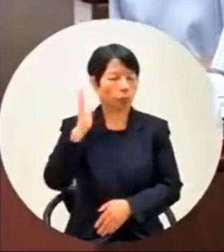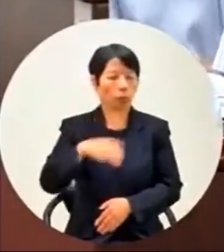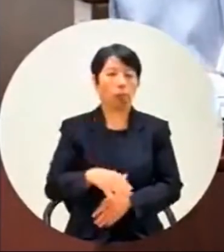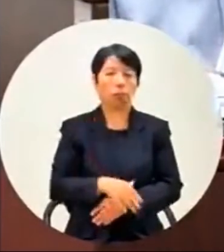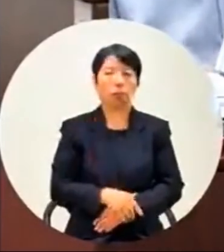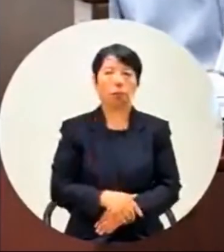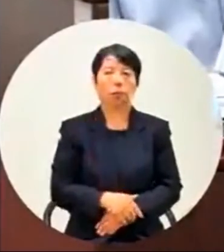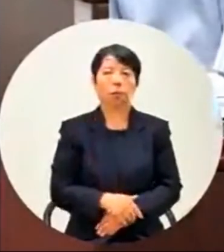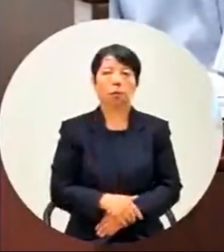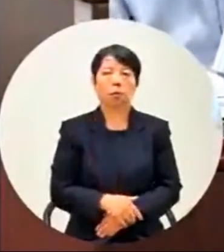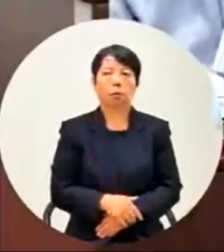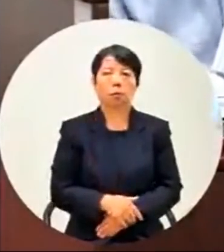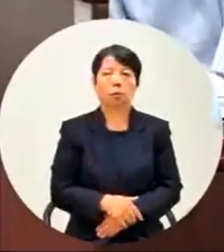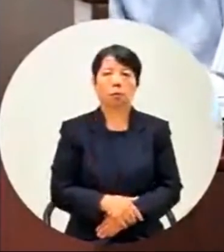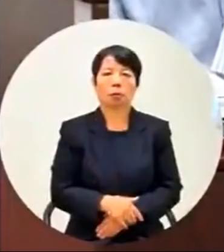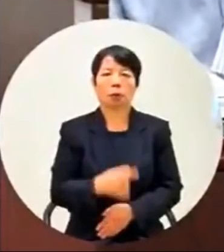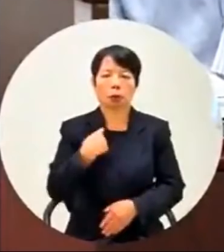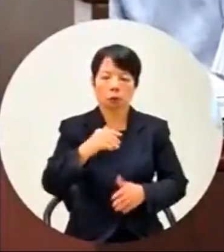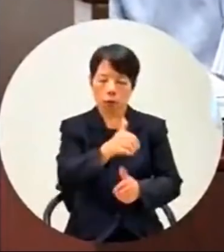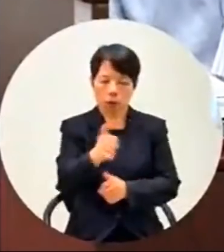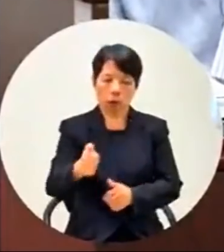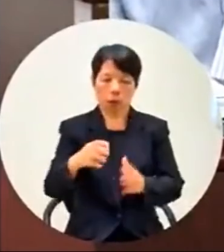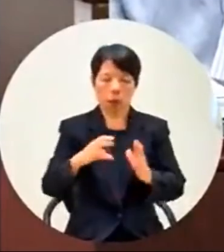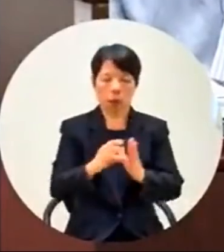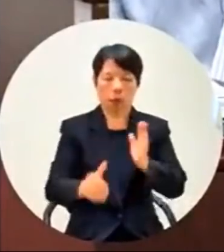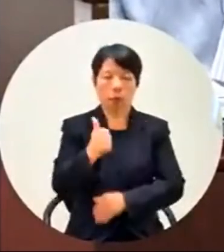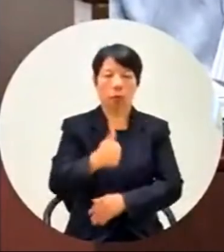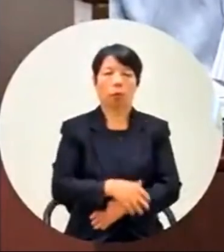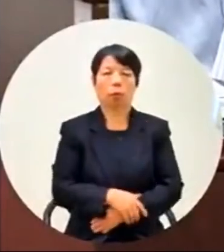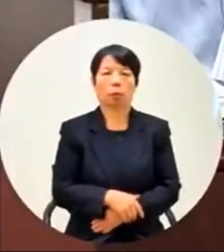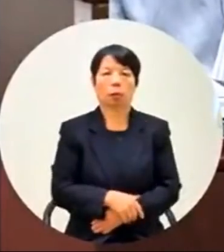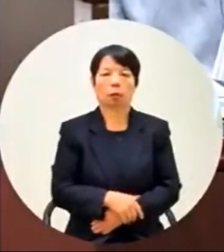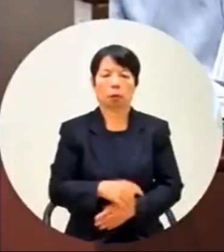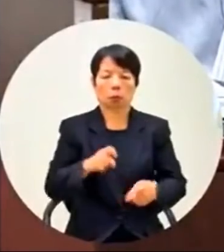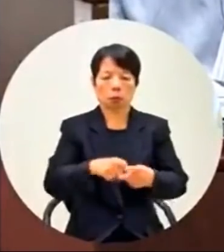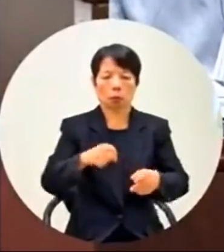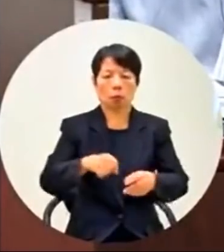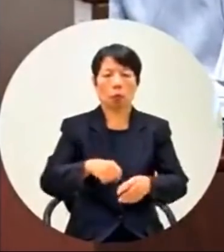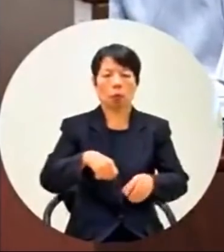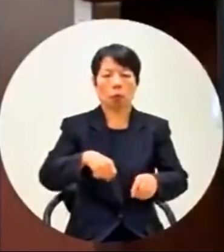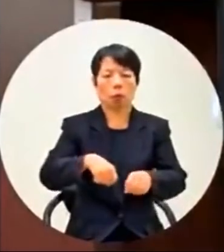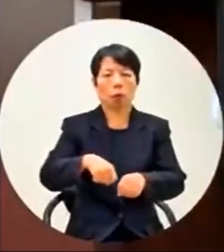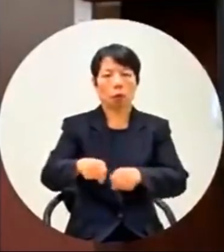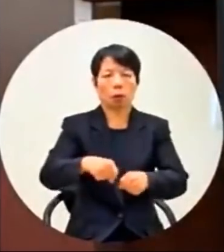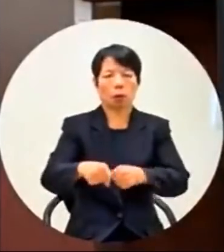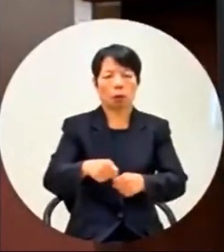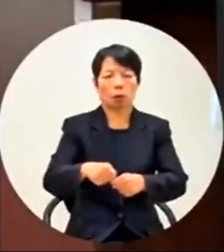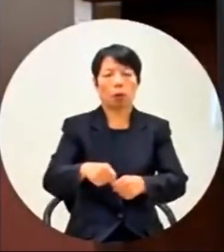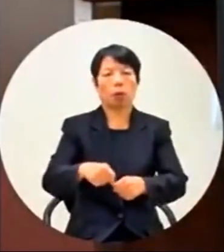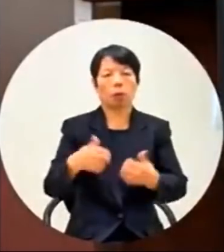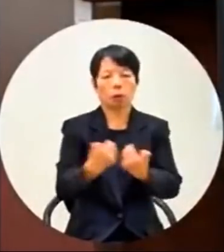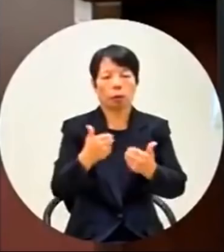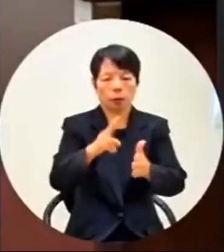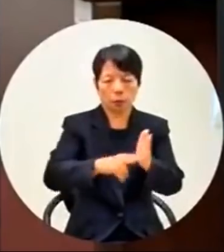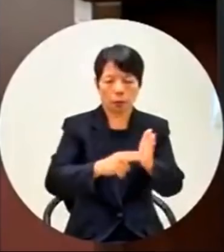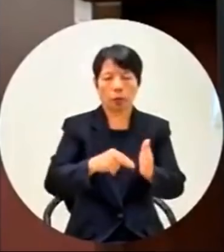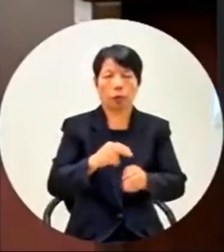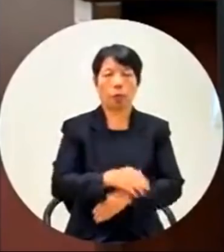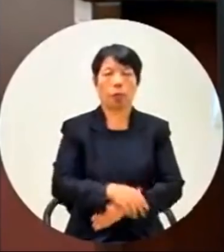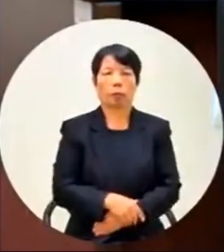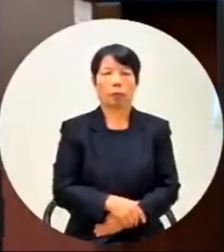好？拜托，好，我们谢谢我们局长，我们工程会说明，好不好？ 好， 谢谢，请坐。